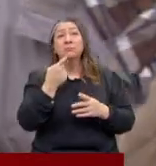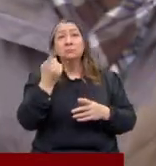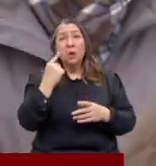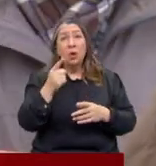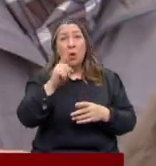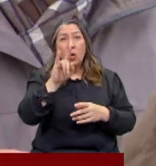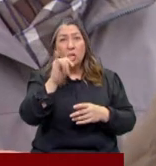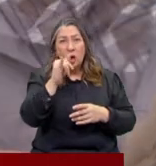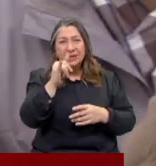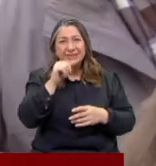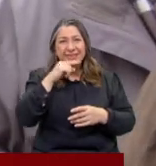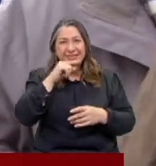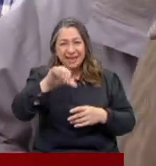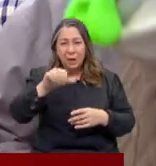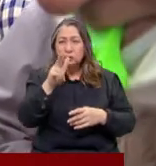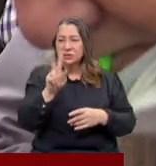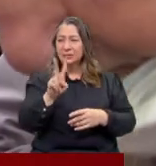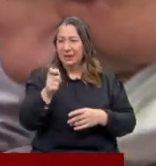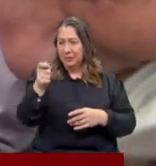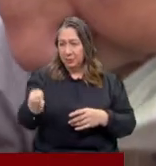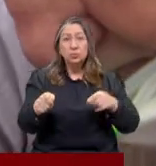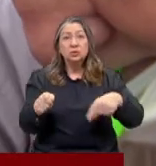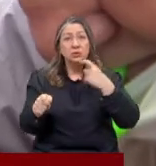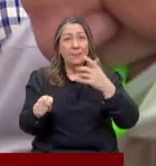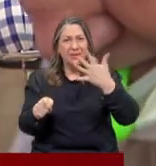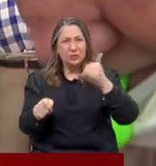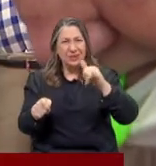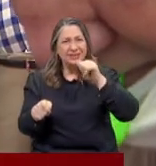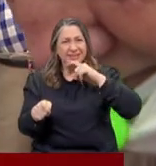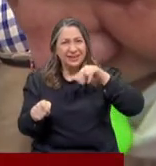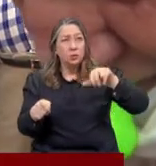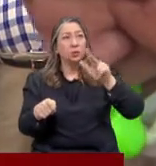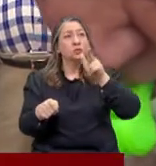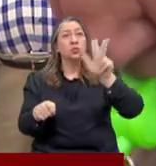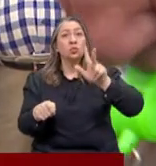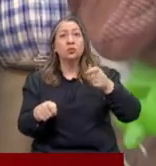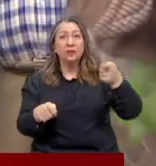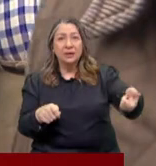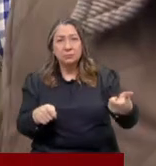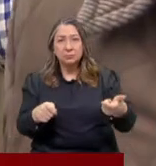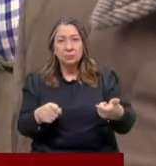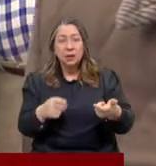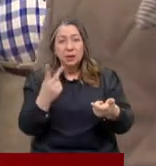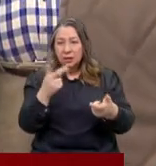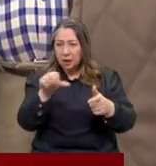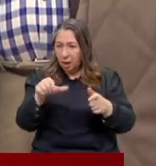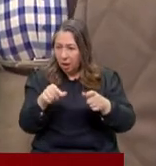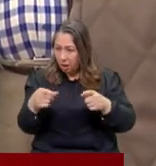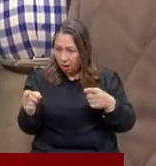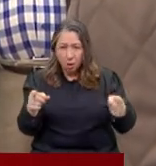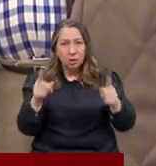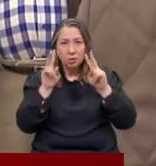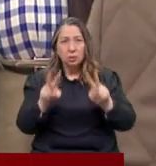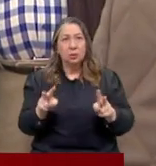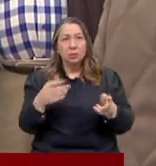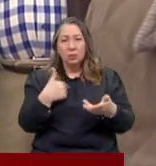10 kilo zeytinyağı aldım. 320 lira para verdim. Bu sene 5 kilo zeytinyağı aldım. 330 lira para verdim. İki yağın arasındaki farkı gördüğüm